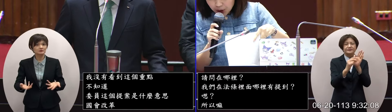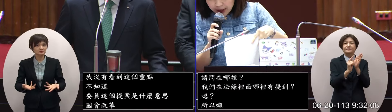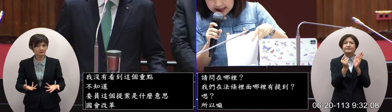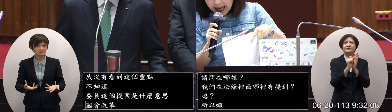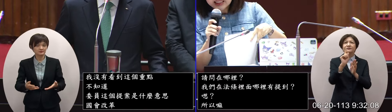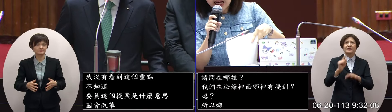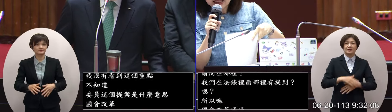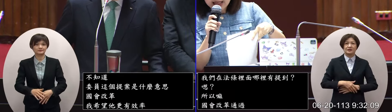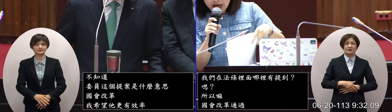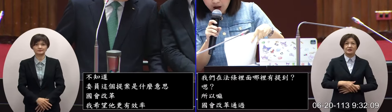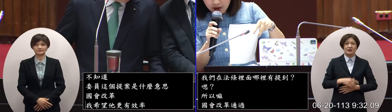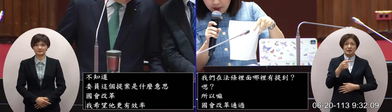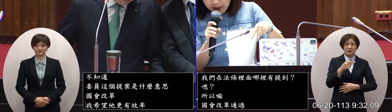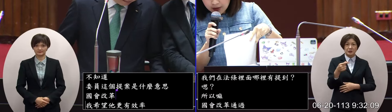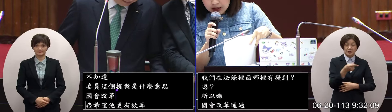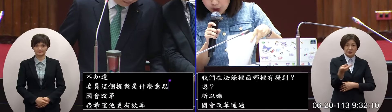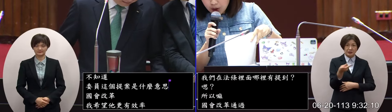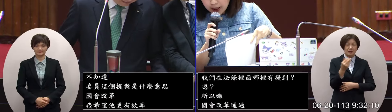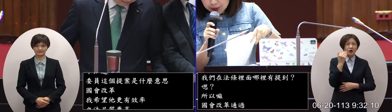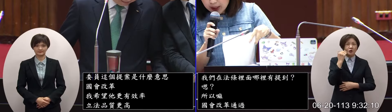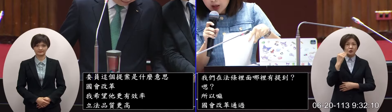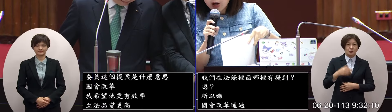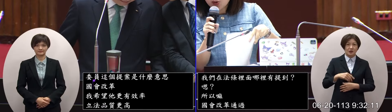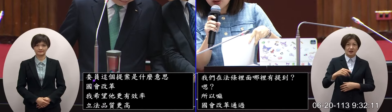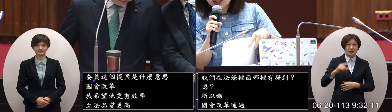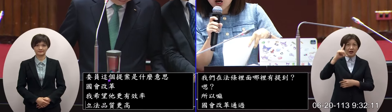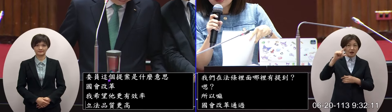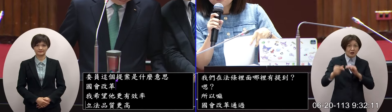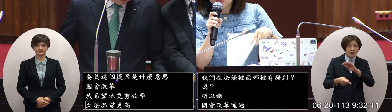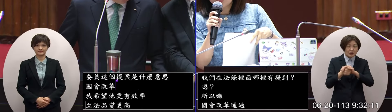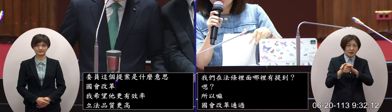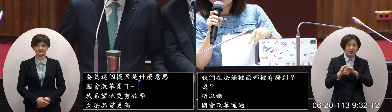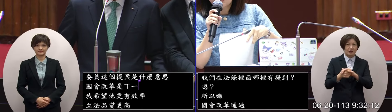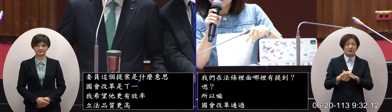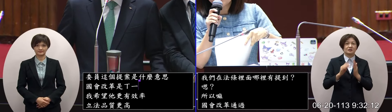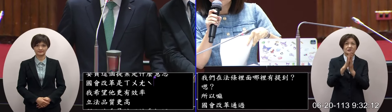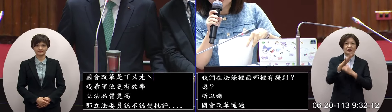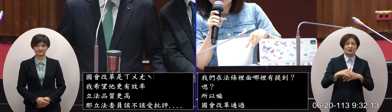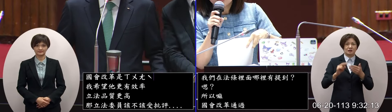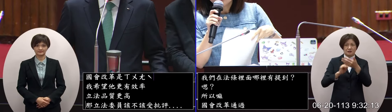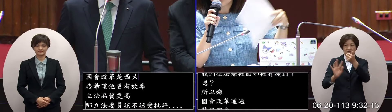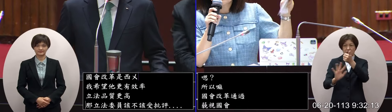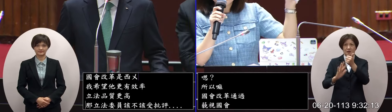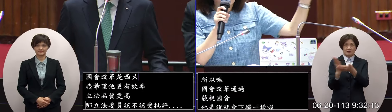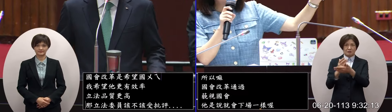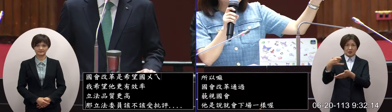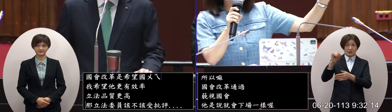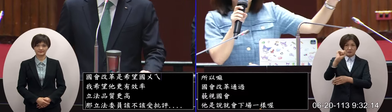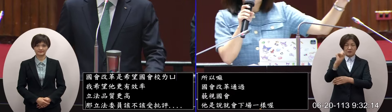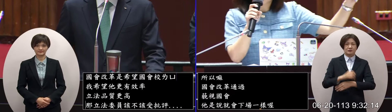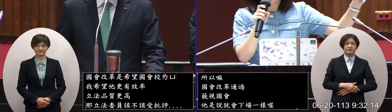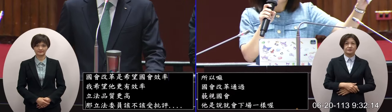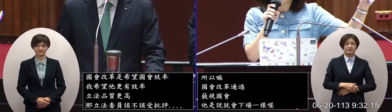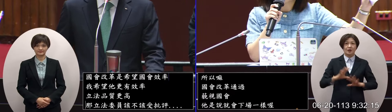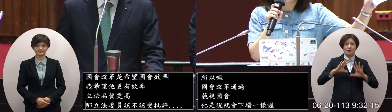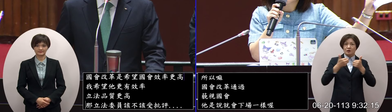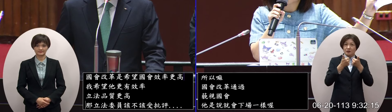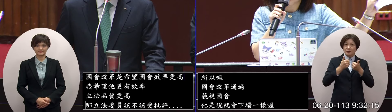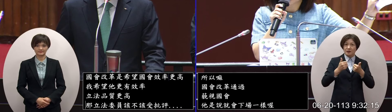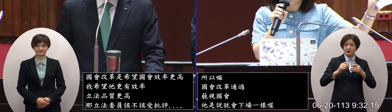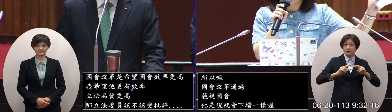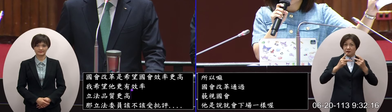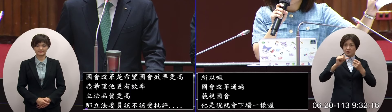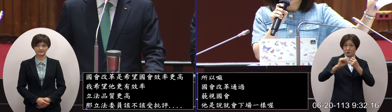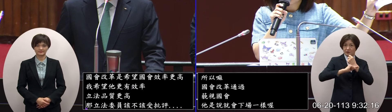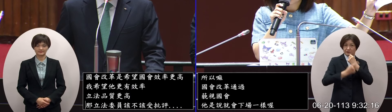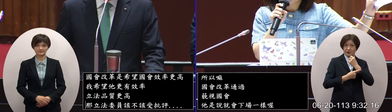他是说就会下场一样哦。藐视国会最通过以后，立法委员不能被批评。有这，我们在国会改革无法里面有这一项